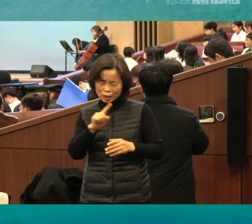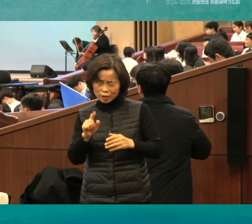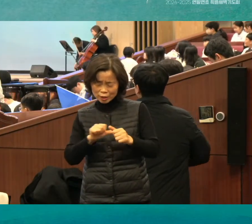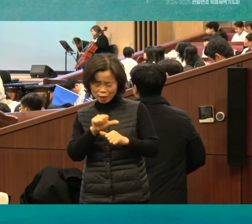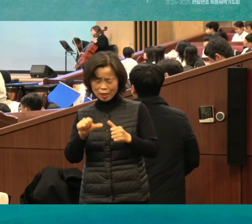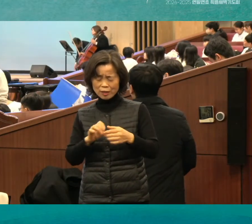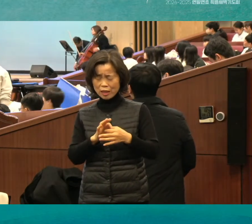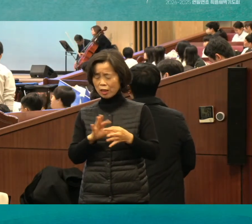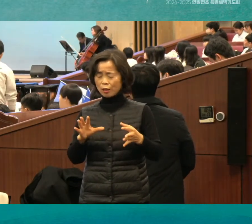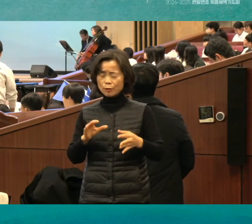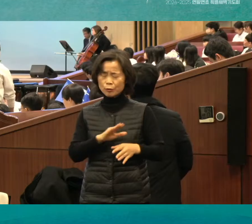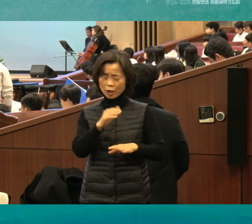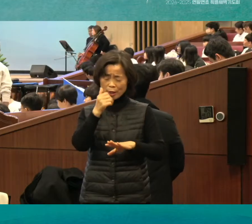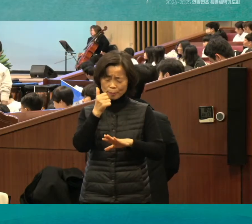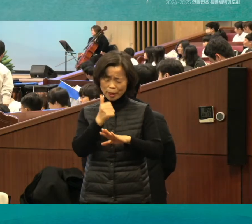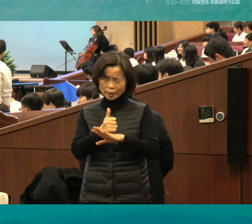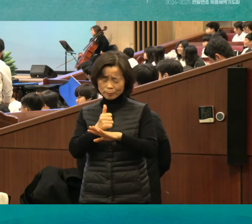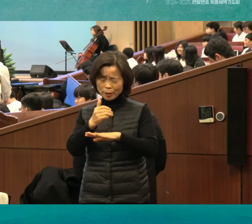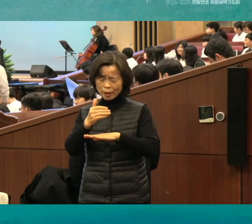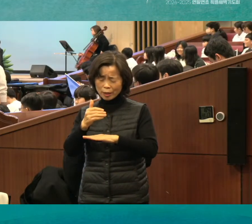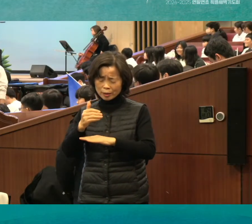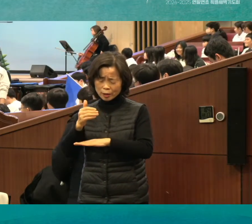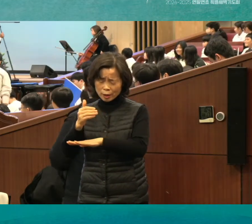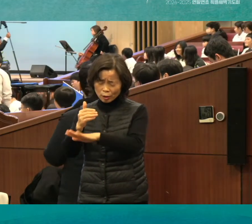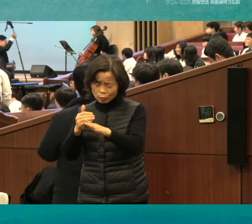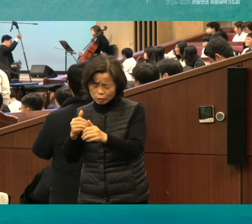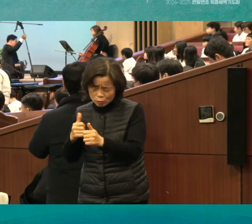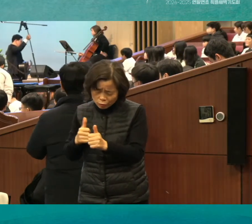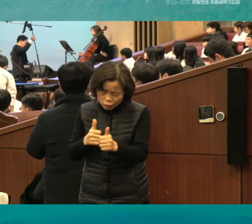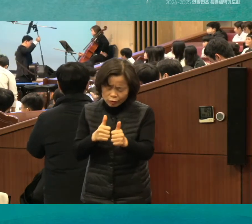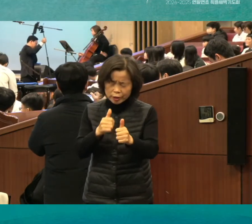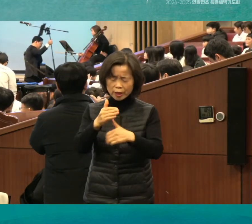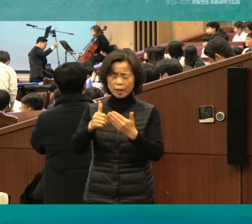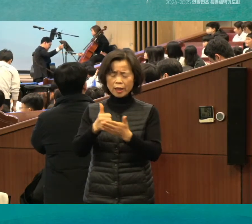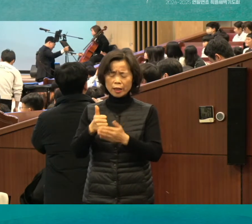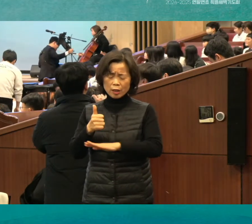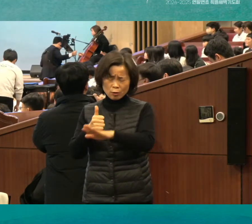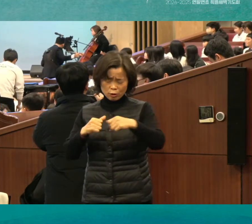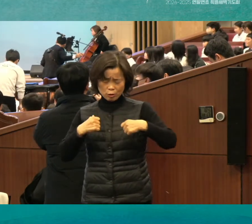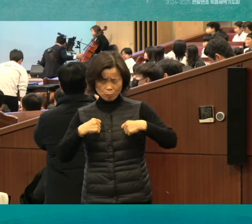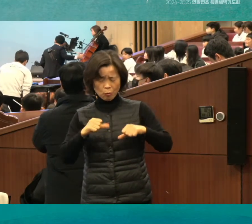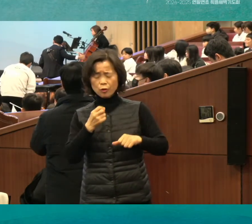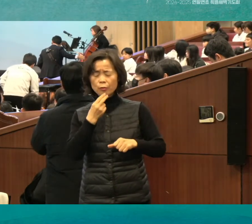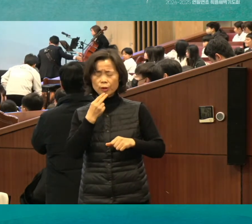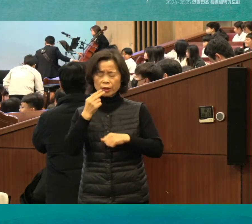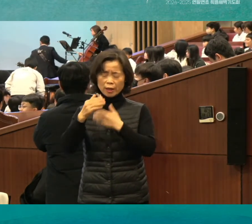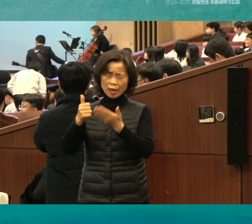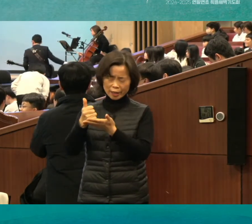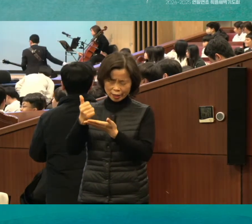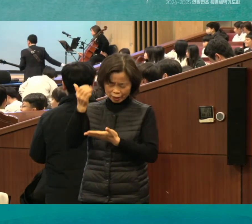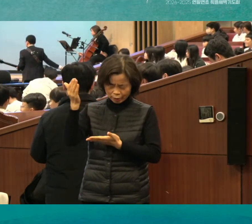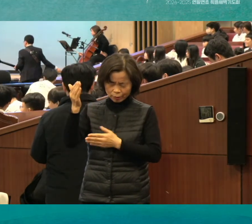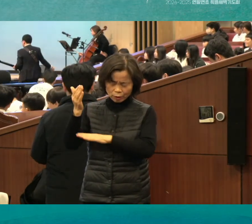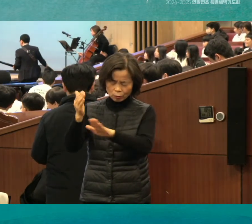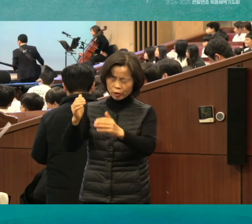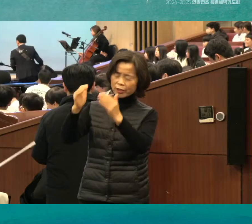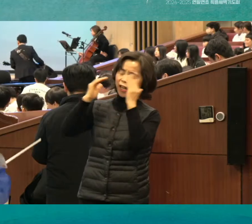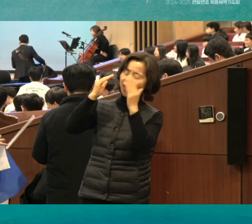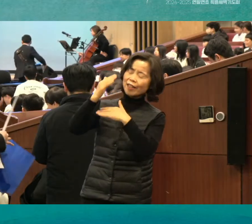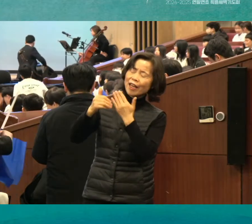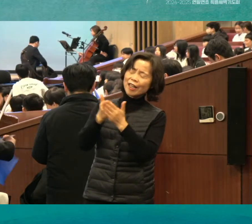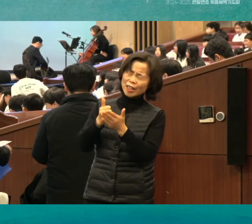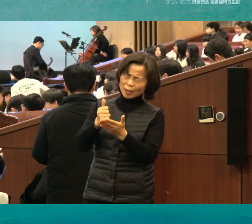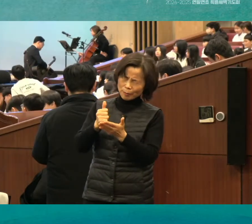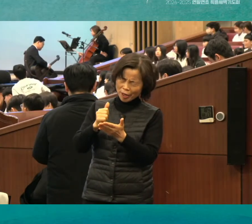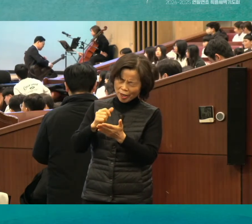우리를 끝까지 추격하시는 하나님, 우리를 결코 포기하지 않으시는 하나님, 우리를 향한 그 하나님의 열심은